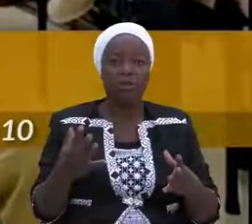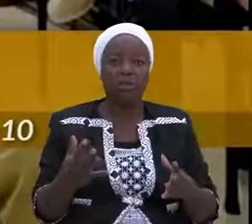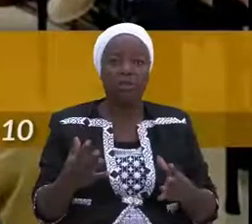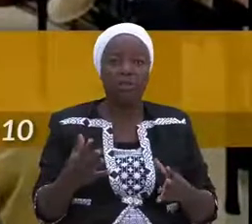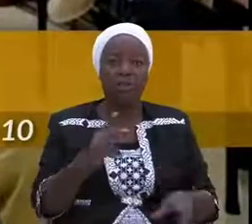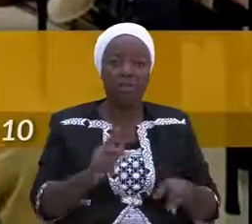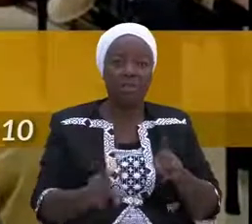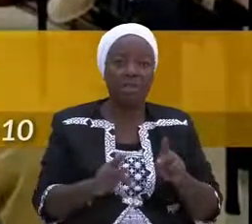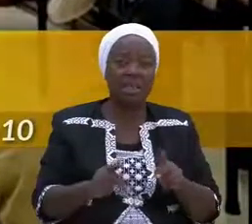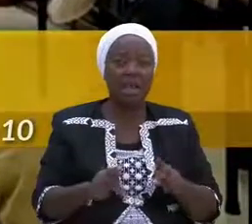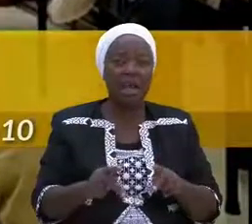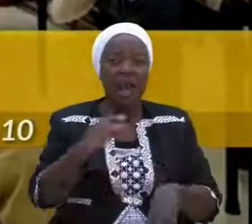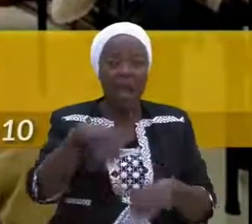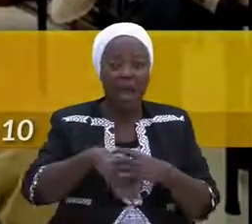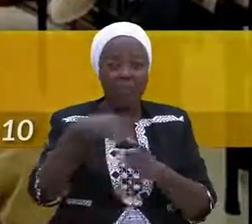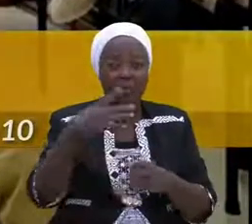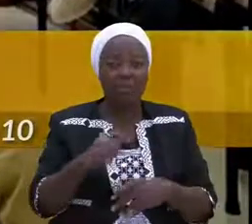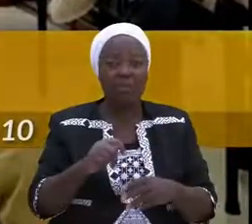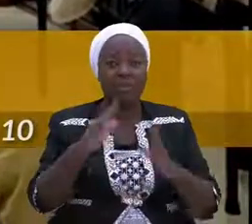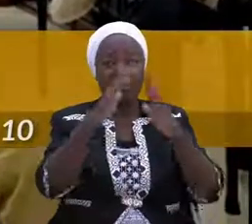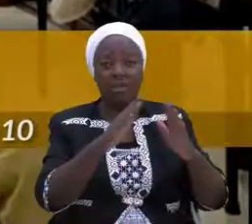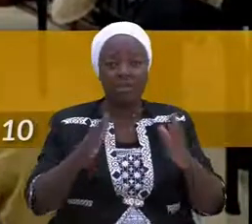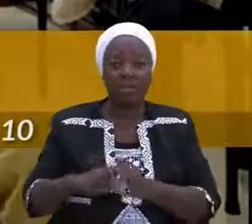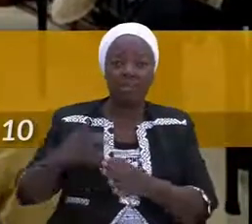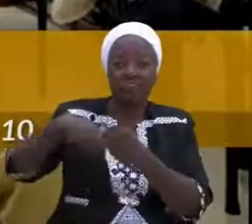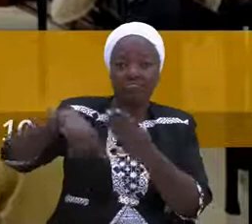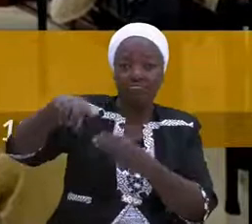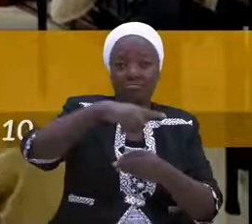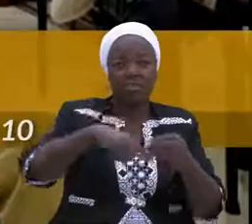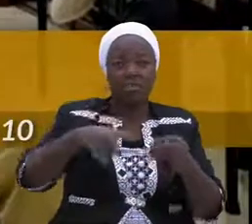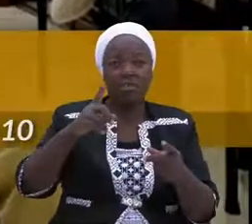malades dans les rues et qu'on les plaçait